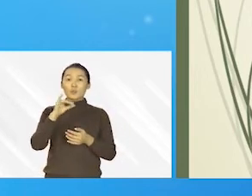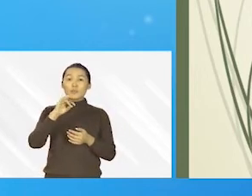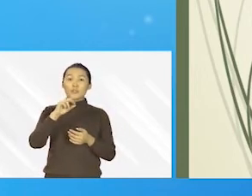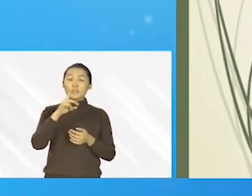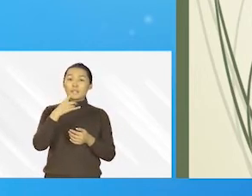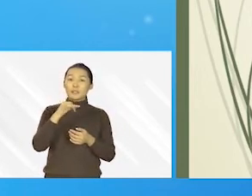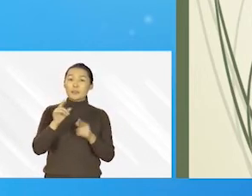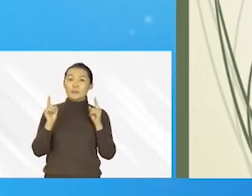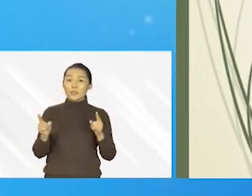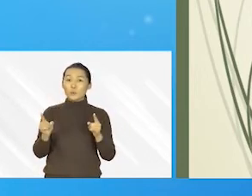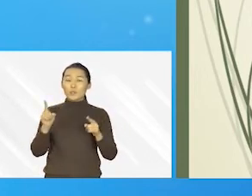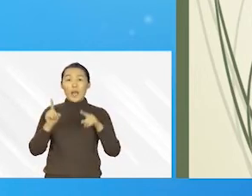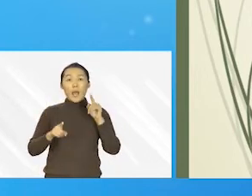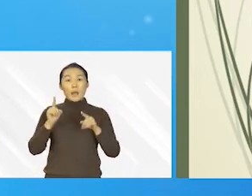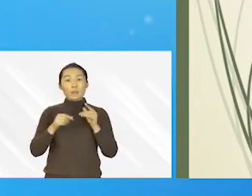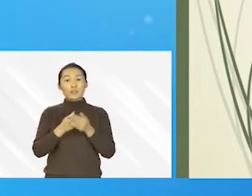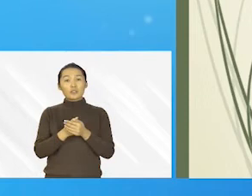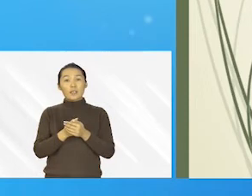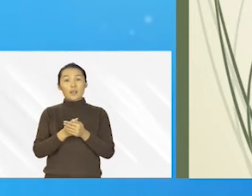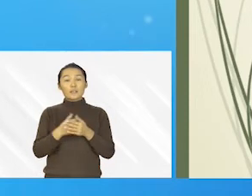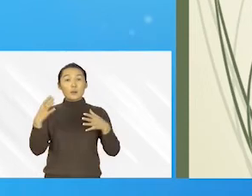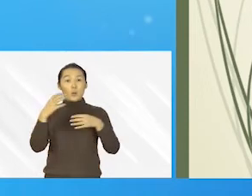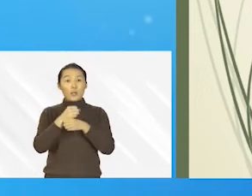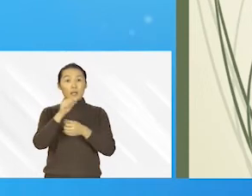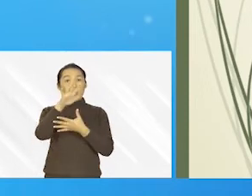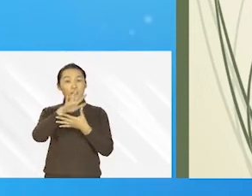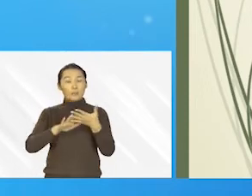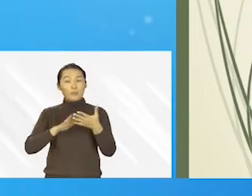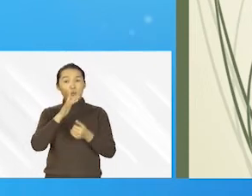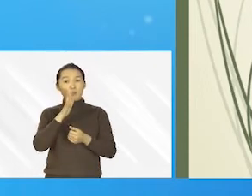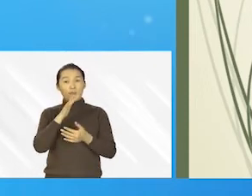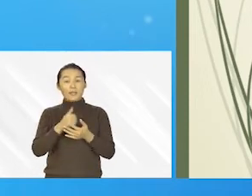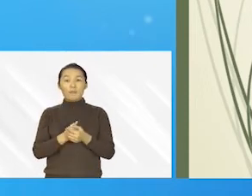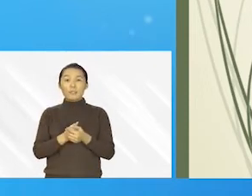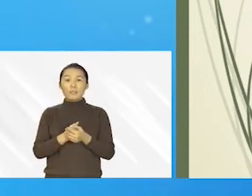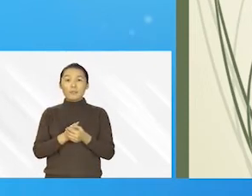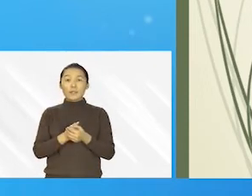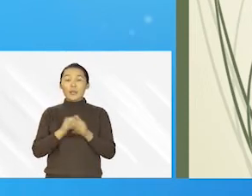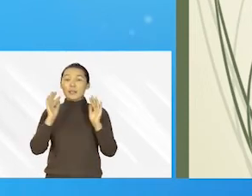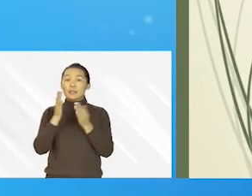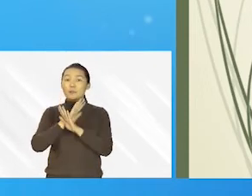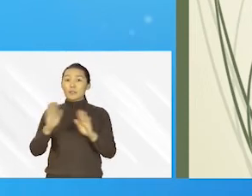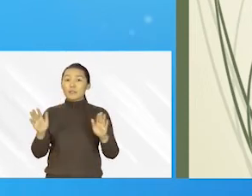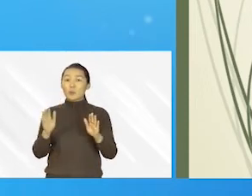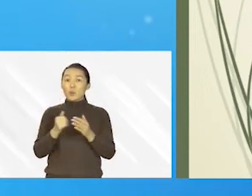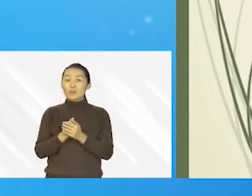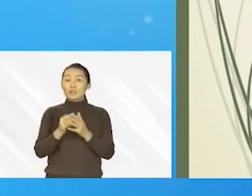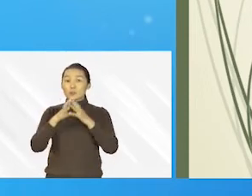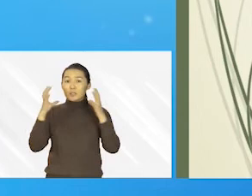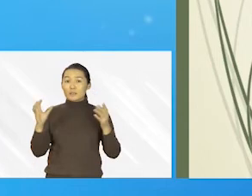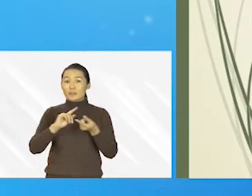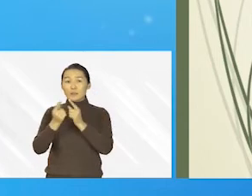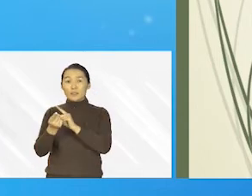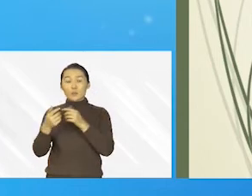период обычно проходит за более короткий промежуток времени. Не происходит существенной перестройки